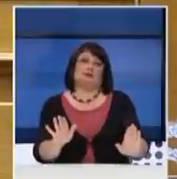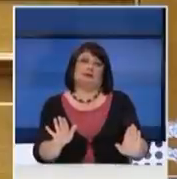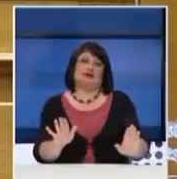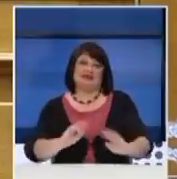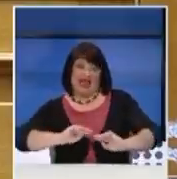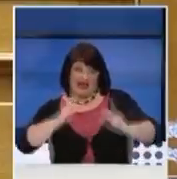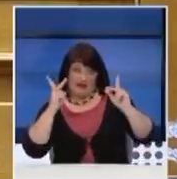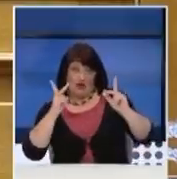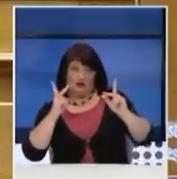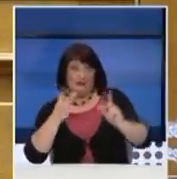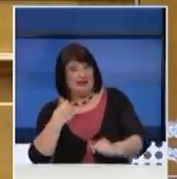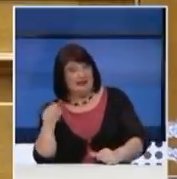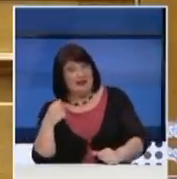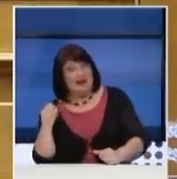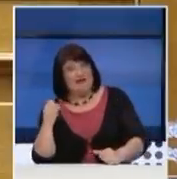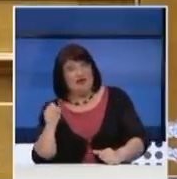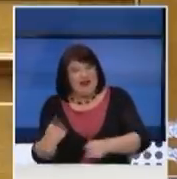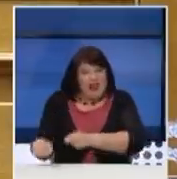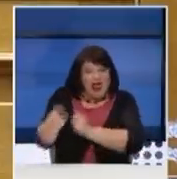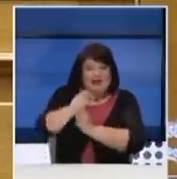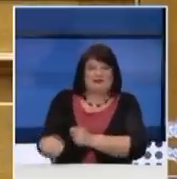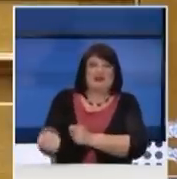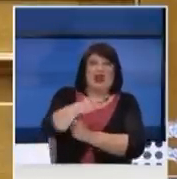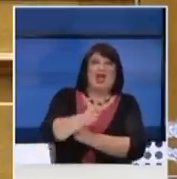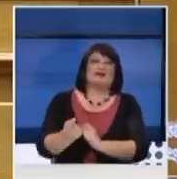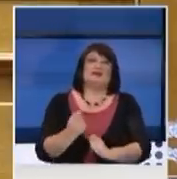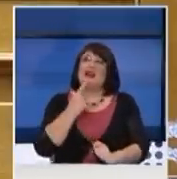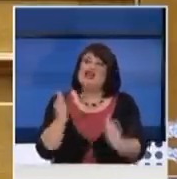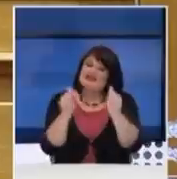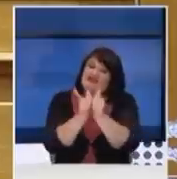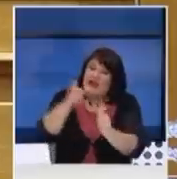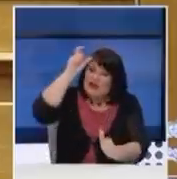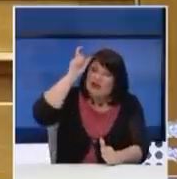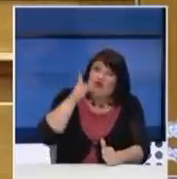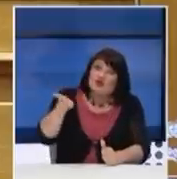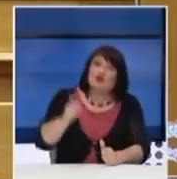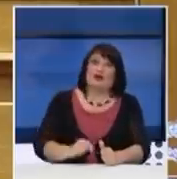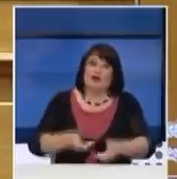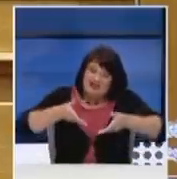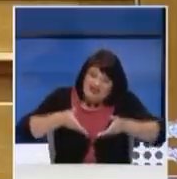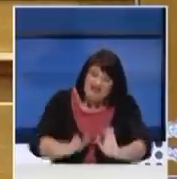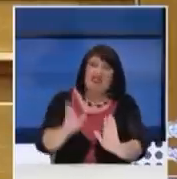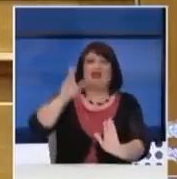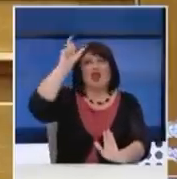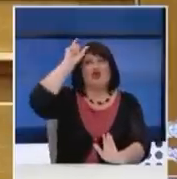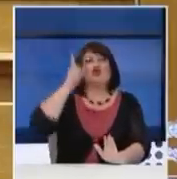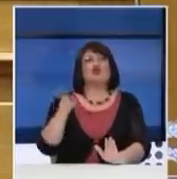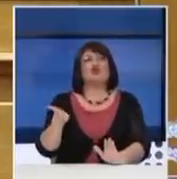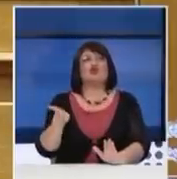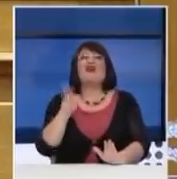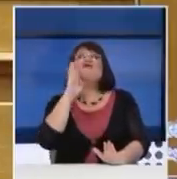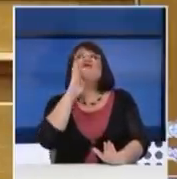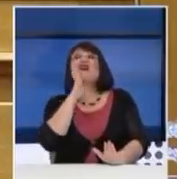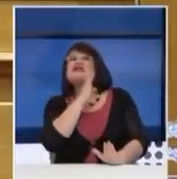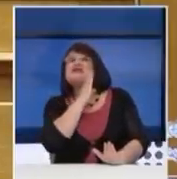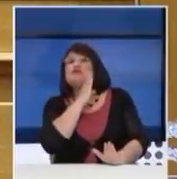δεν είναι ότι είναι εχθρός σας, αλλά τον λύχνετε και λάσπη. Το θεωρείτε και φιλότουρκο. Το θεωρείτε τουρκόσπορο. Υπάρχουν τρόλ στο